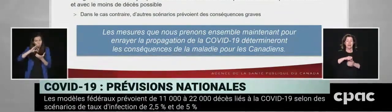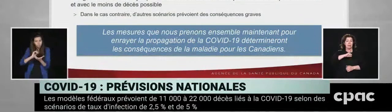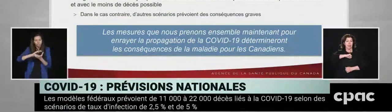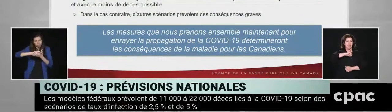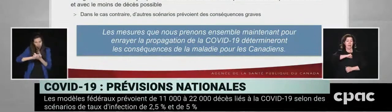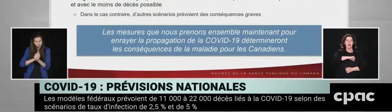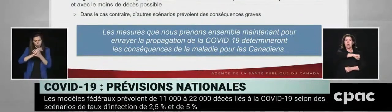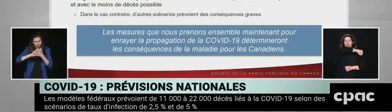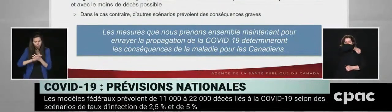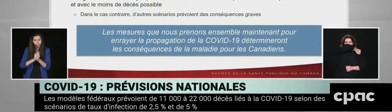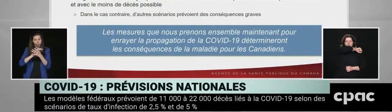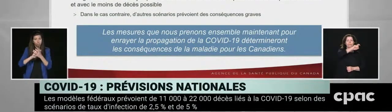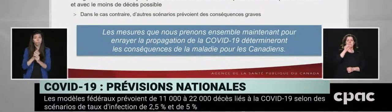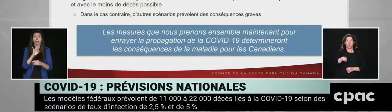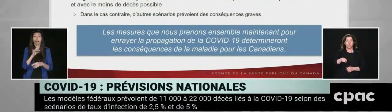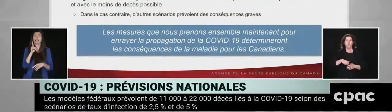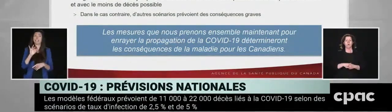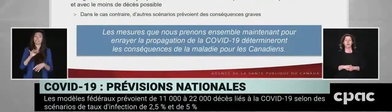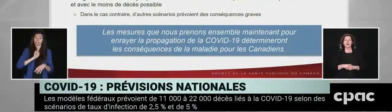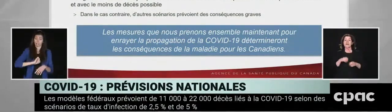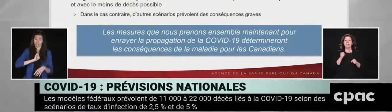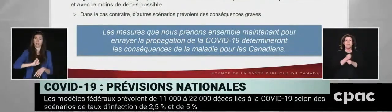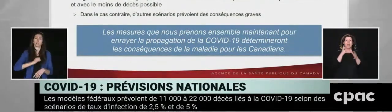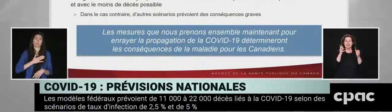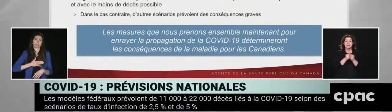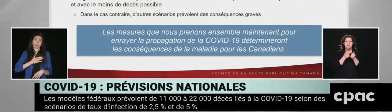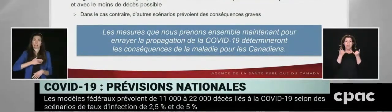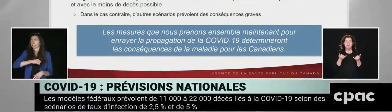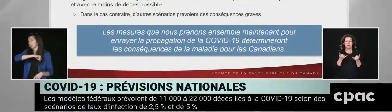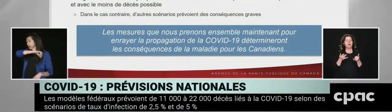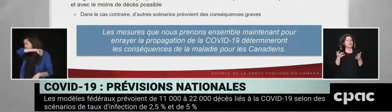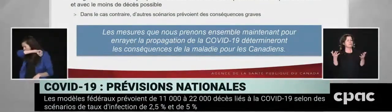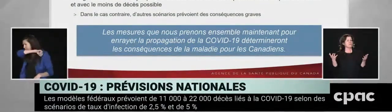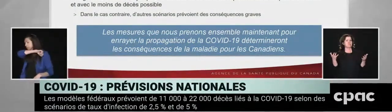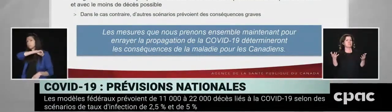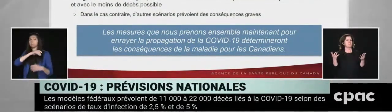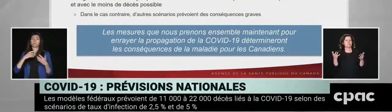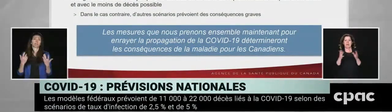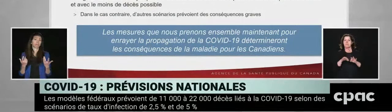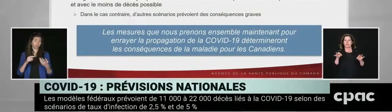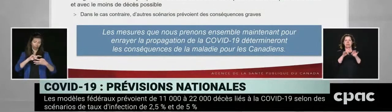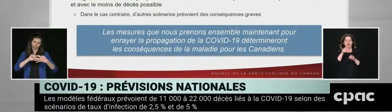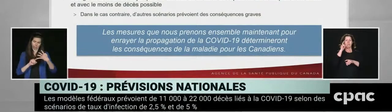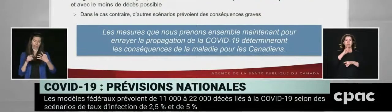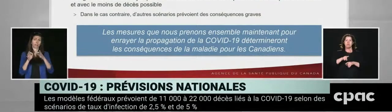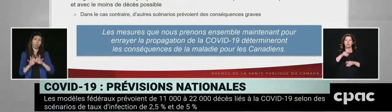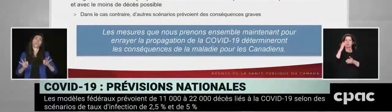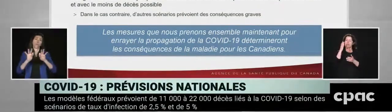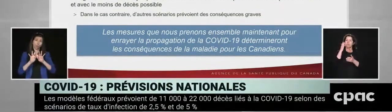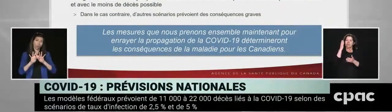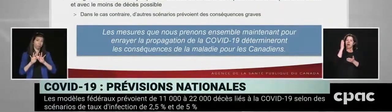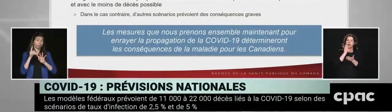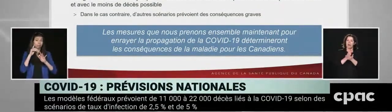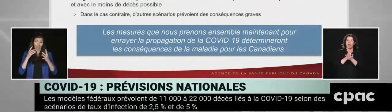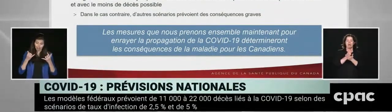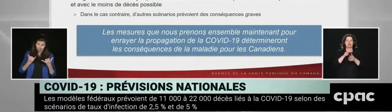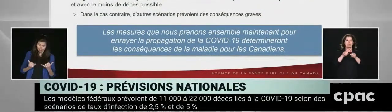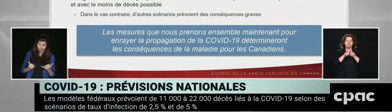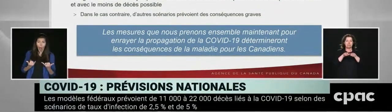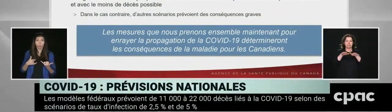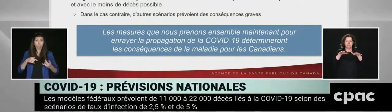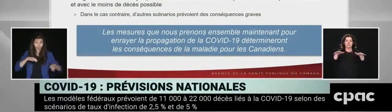ensemble maintenant pour arrêter la propagation de la COVID-19 réduira les répercussions de la pandémie